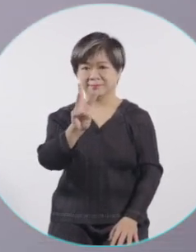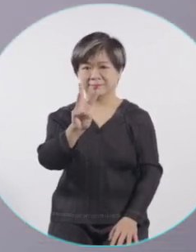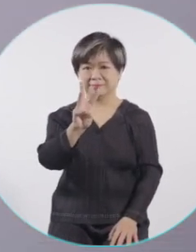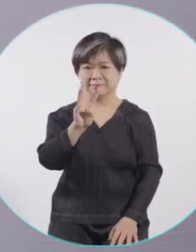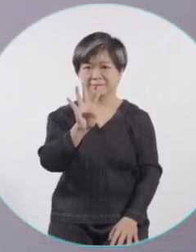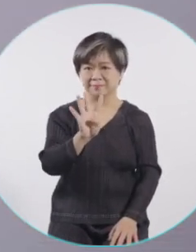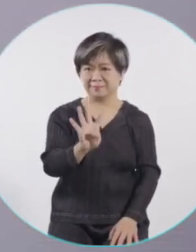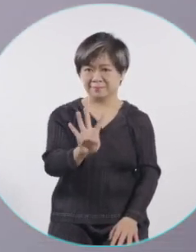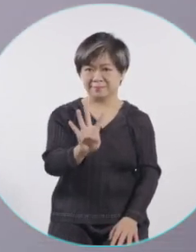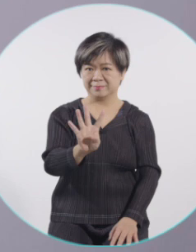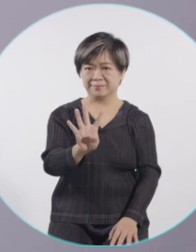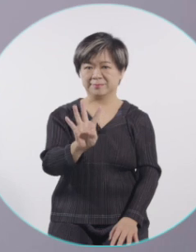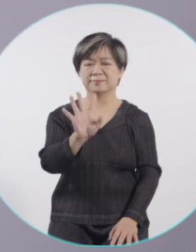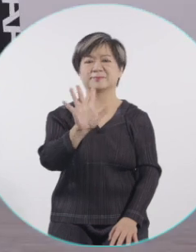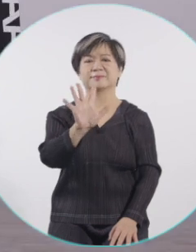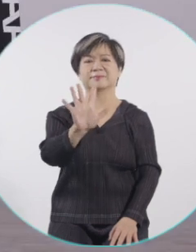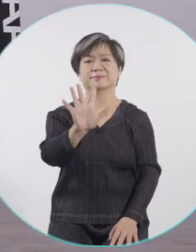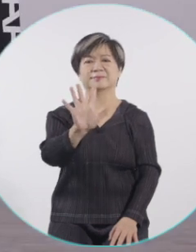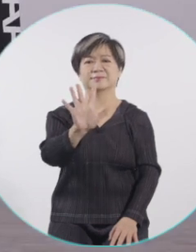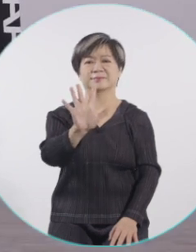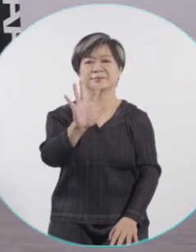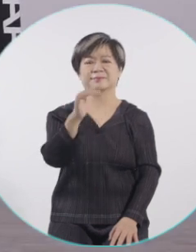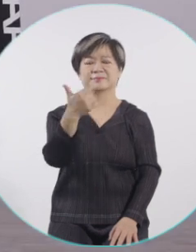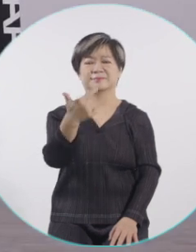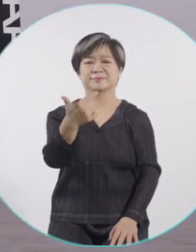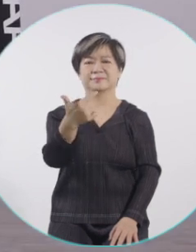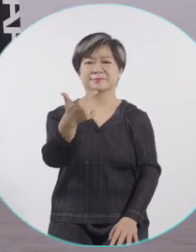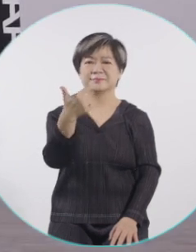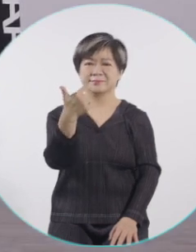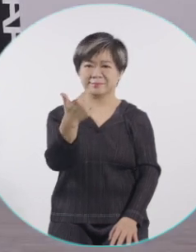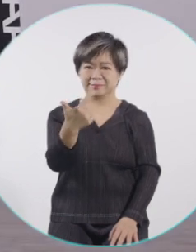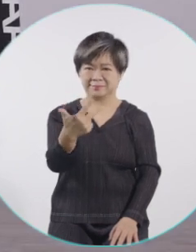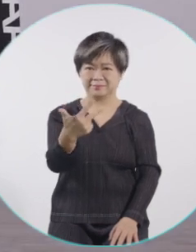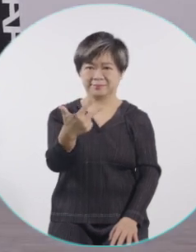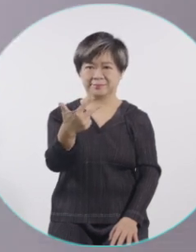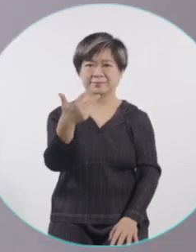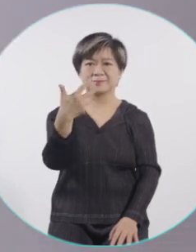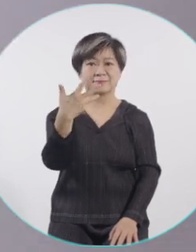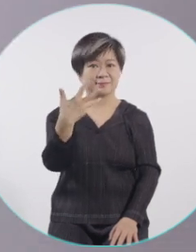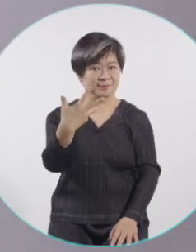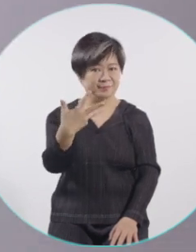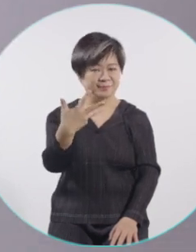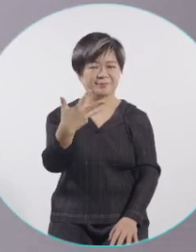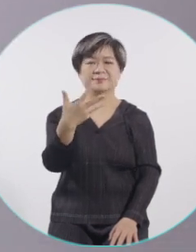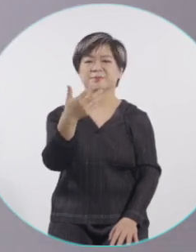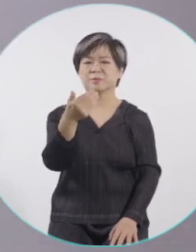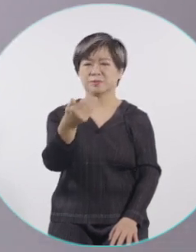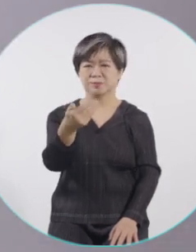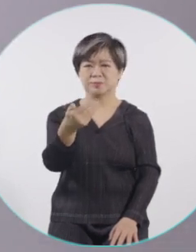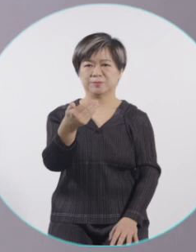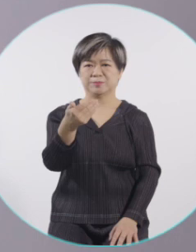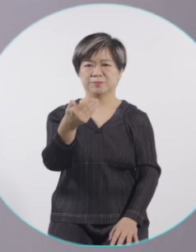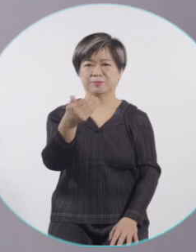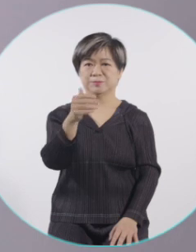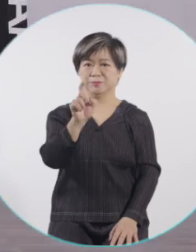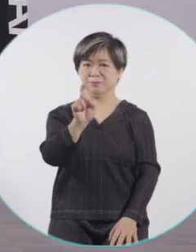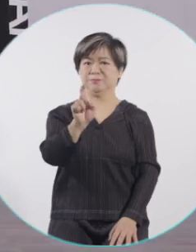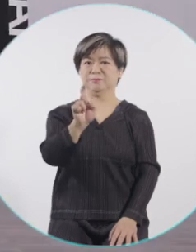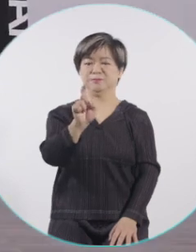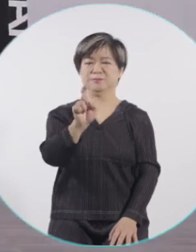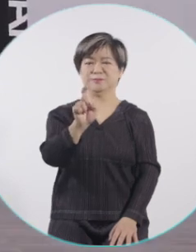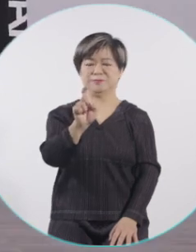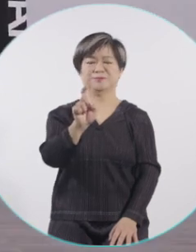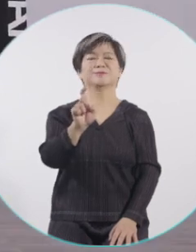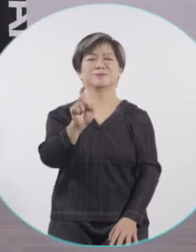三、四、五、六、七、八、九、